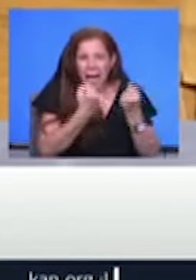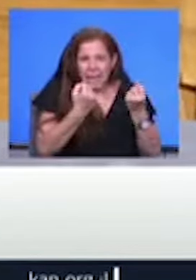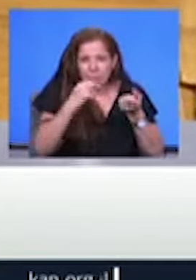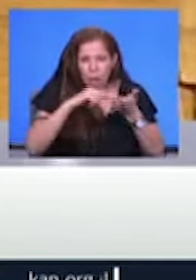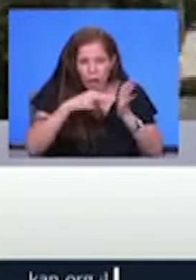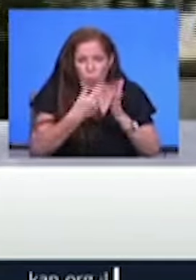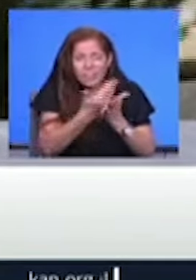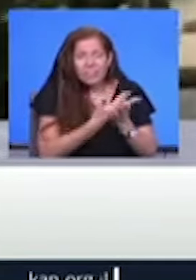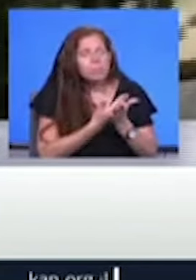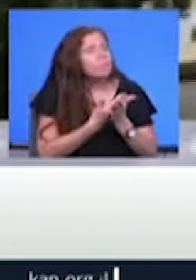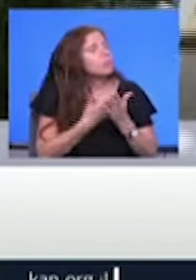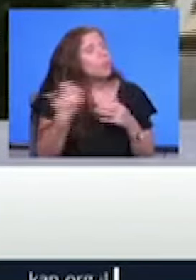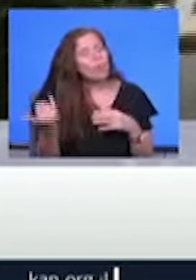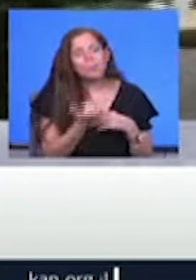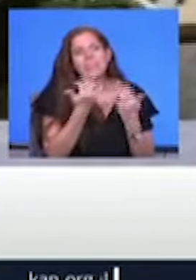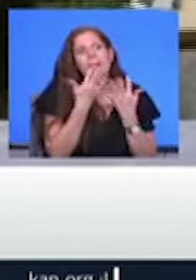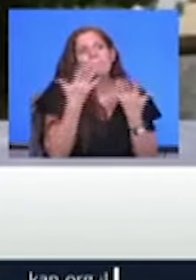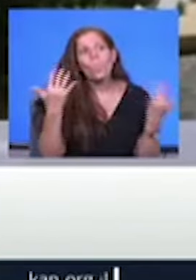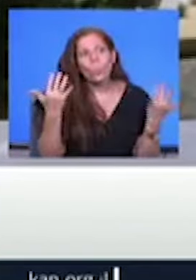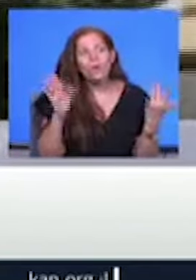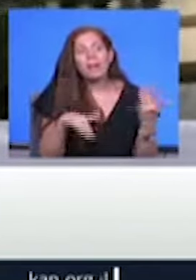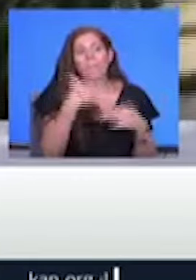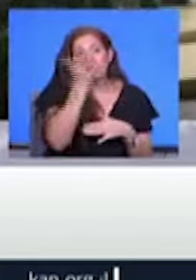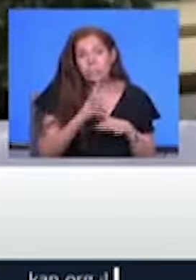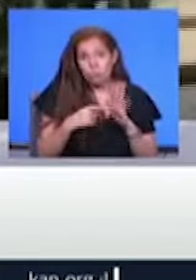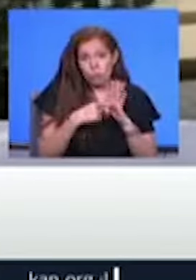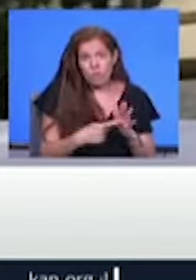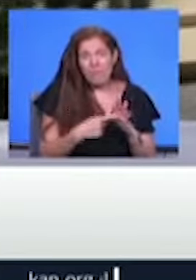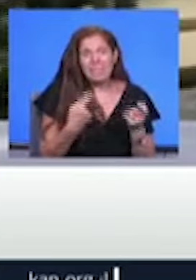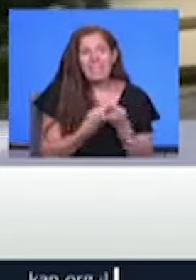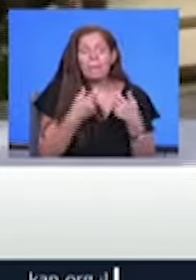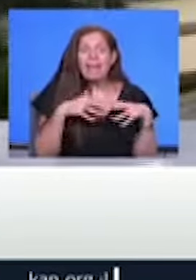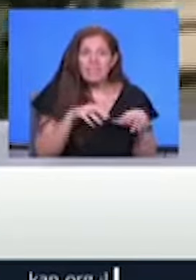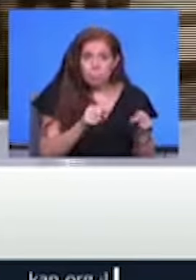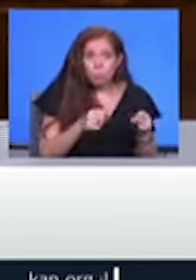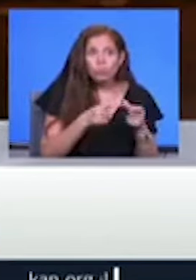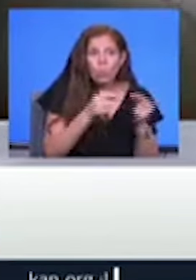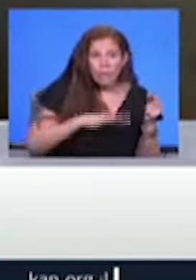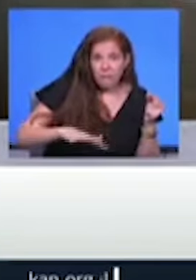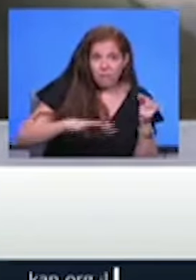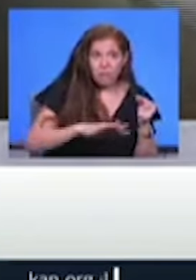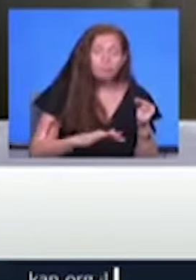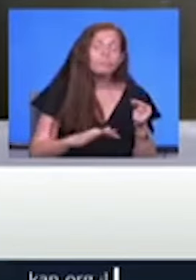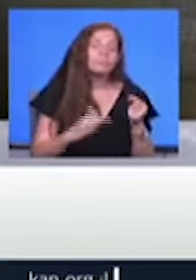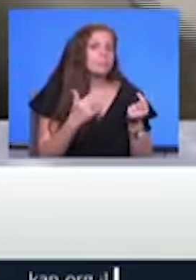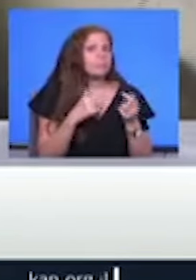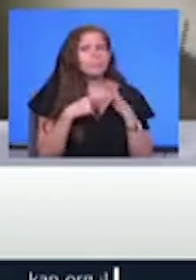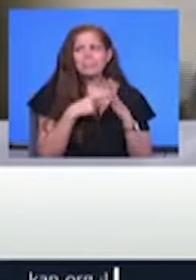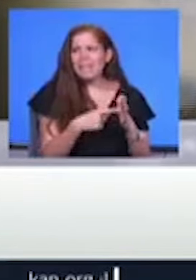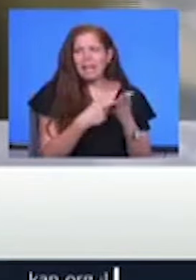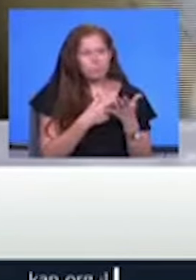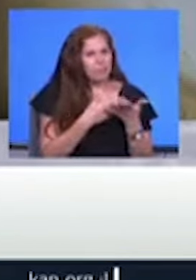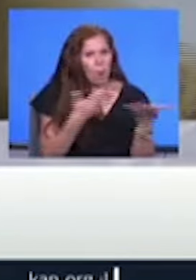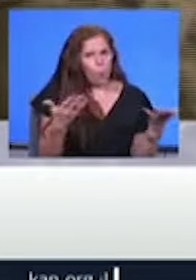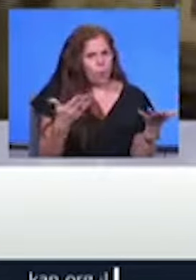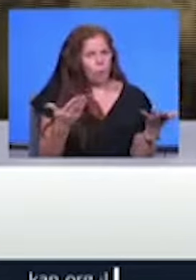לאורך כל הדרך. זה היה די ברור גם בסרטון שירד לגבי כיבוש אוגדת עזה, מידע גלוי לחלוטין, הם תרגלו את זה,